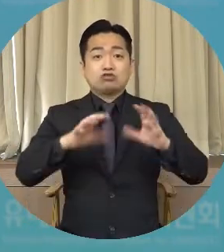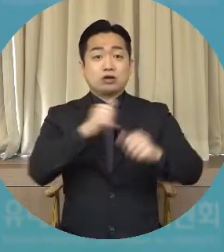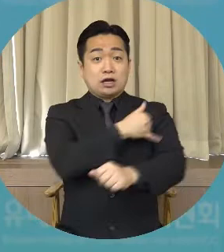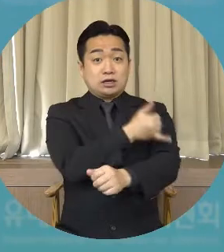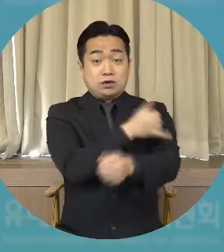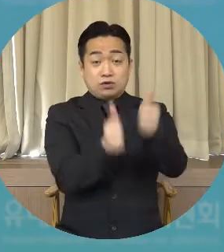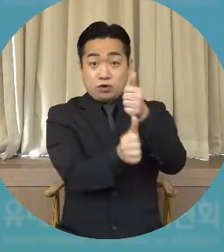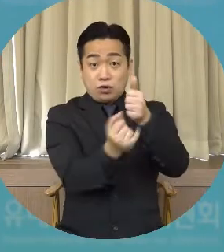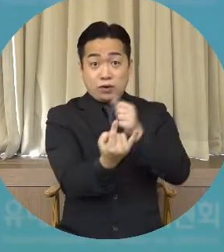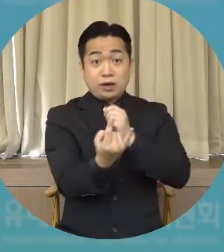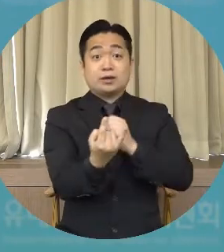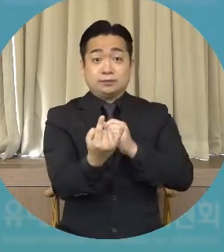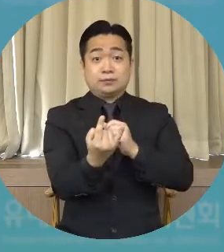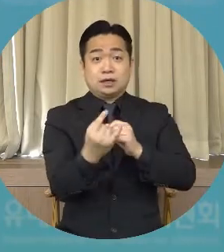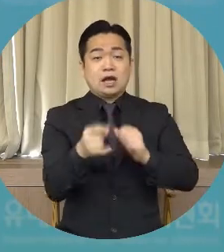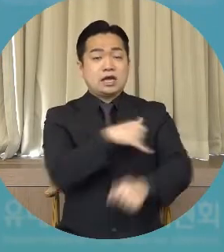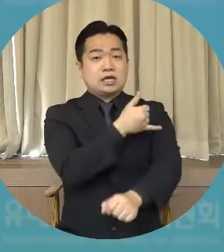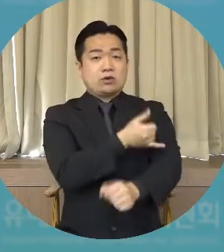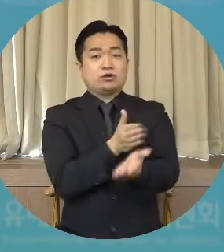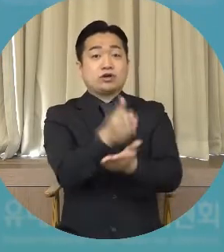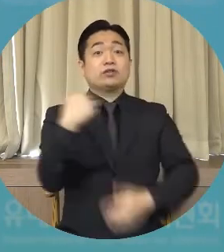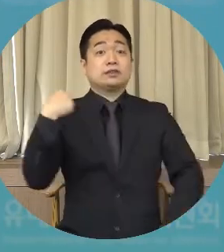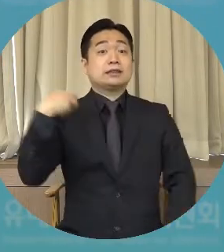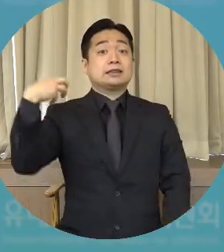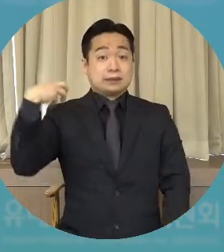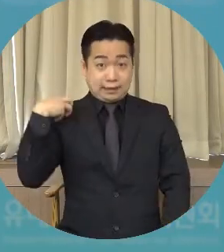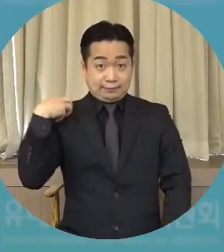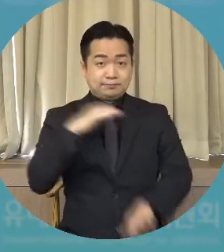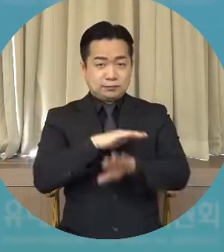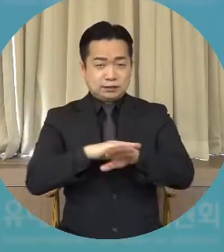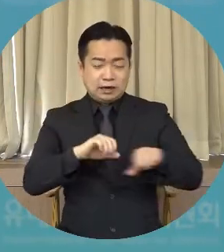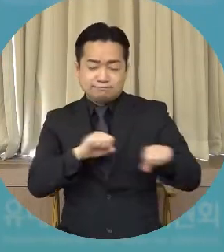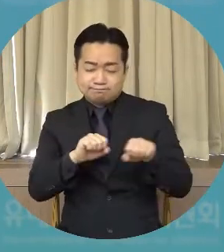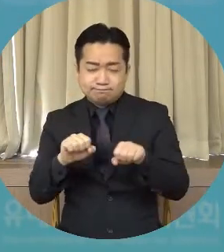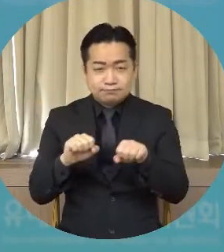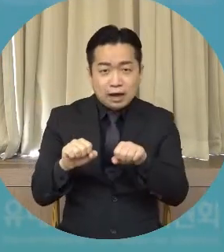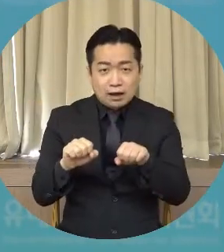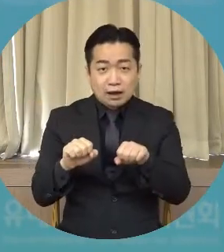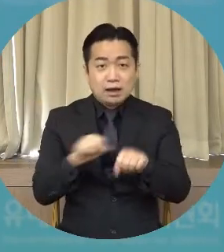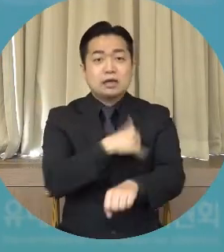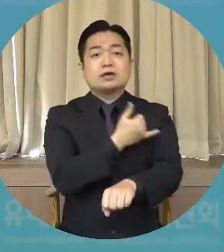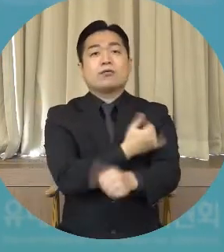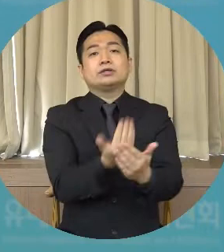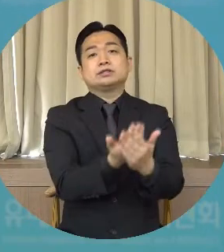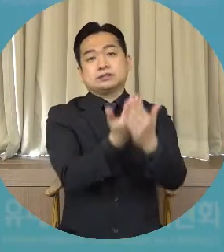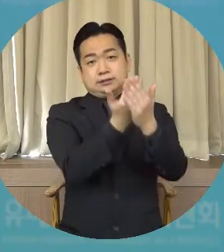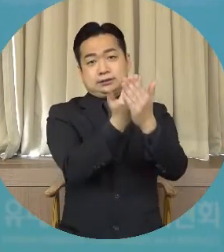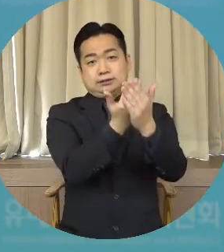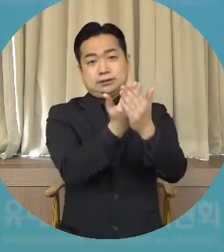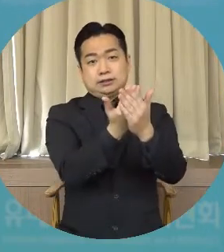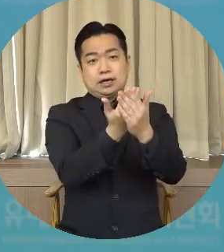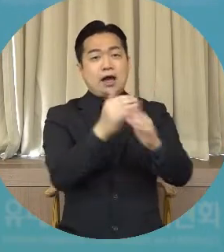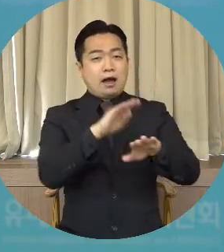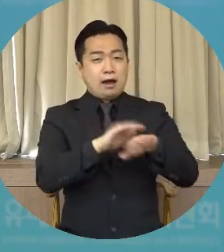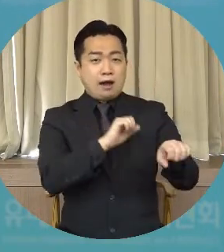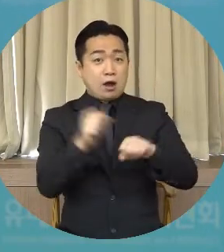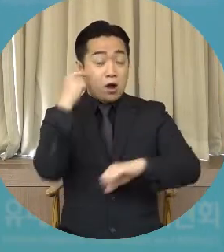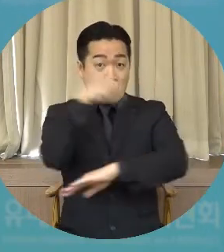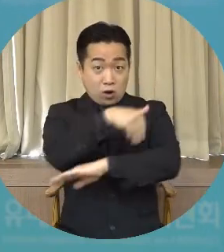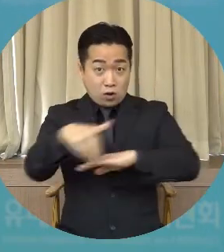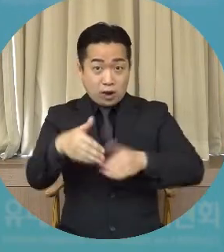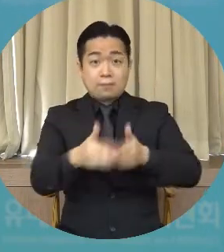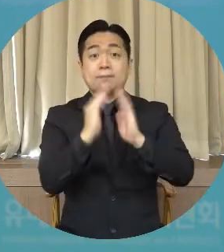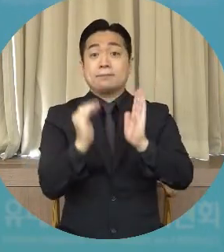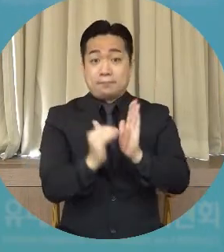국가인권위원회는 인권 전담 기구로서 맡은 바 책무를 다하기 위해서 인권 증진 행동 전략을